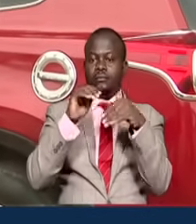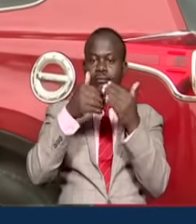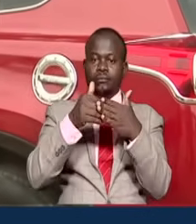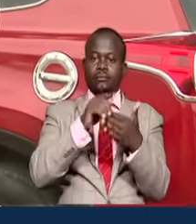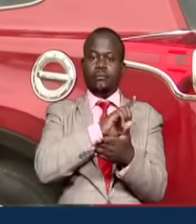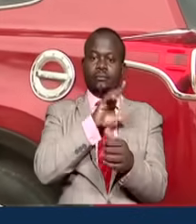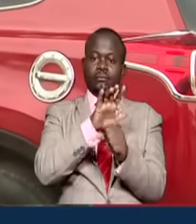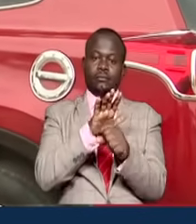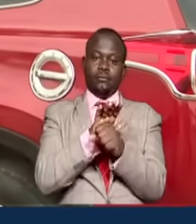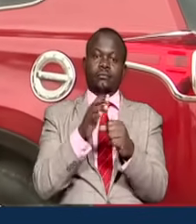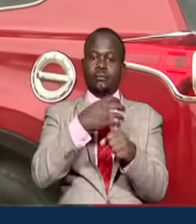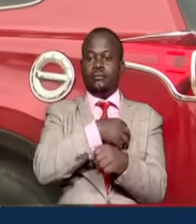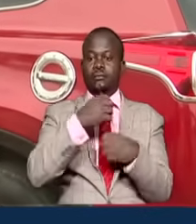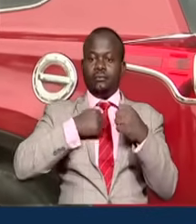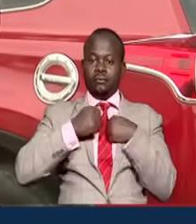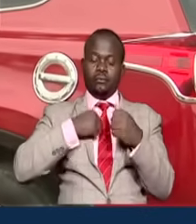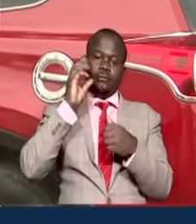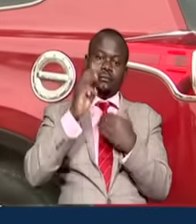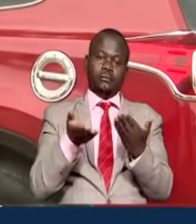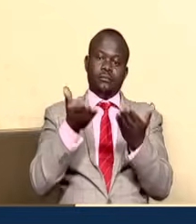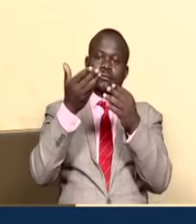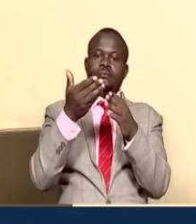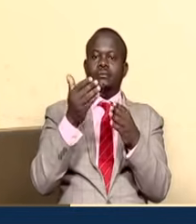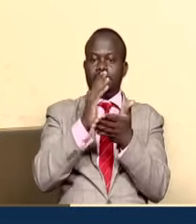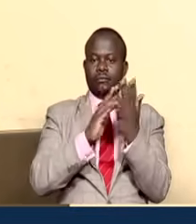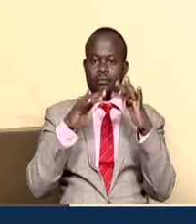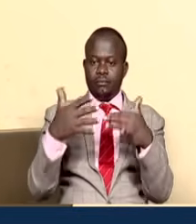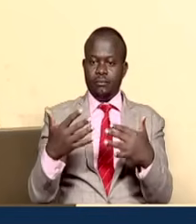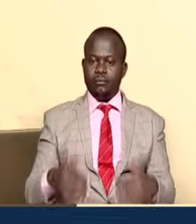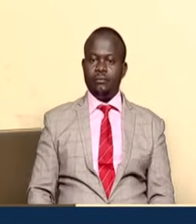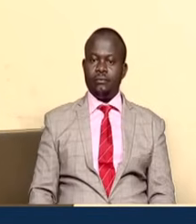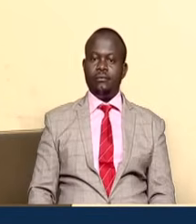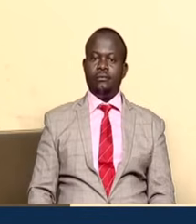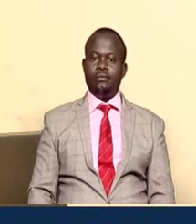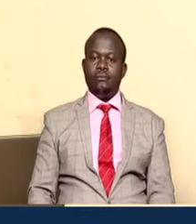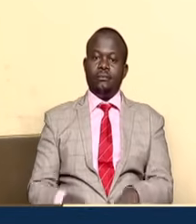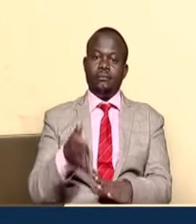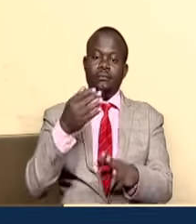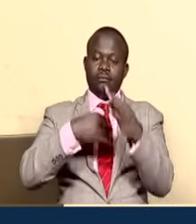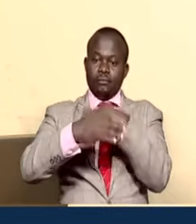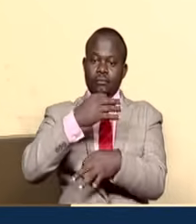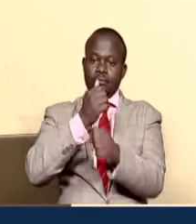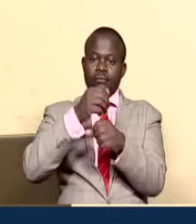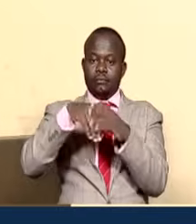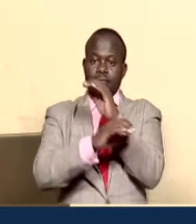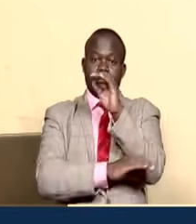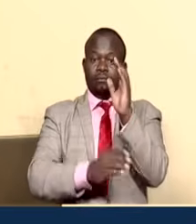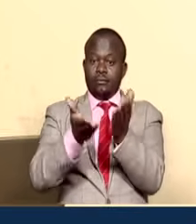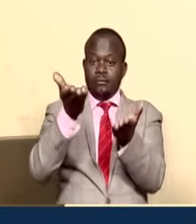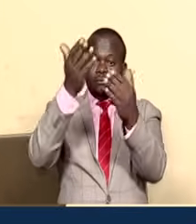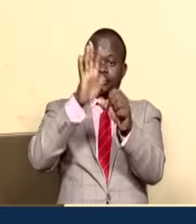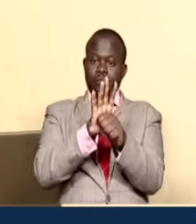amahirwe menshi yuko ubukungu bw'u Rwanda buzazamuka ku kigero runaka. Umuvuduko w'inganda n'ibikorerwa mu gihugu warazamutse